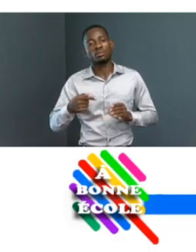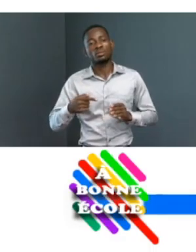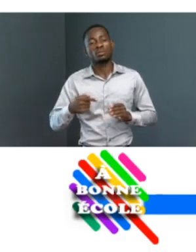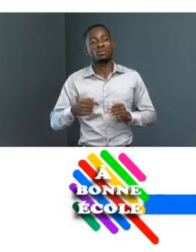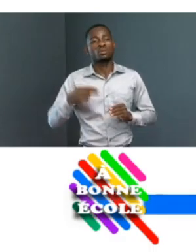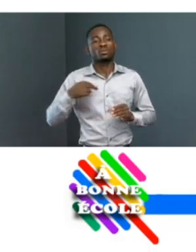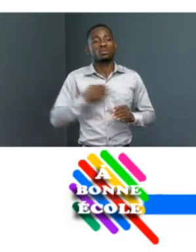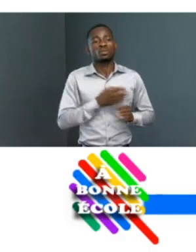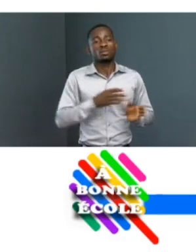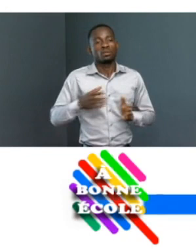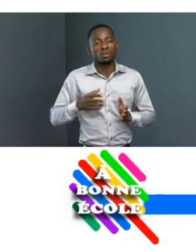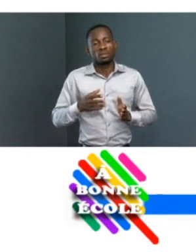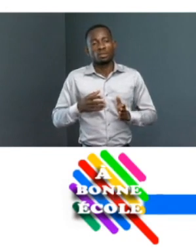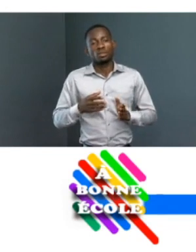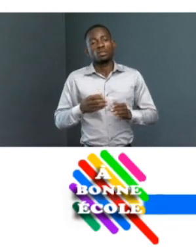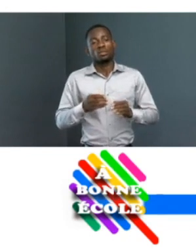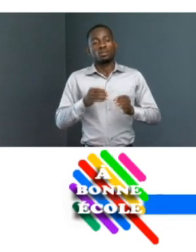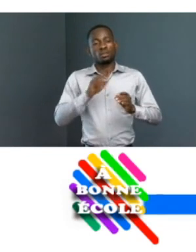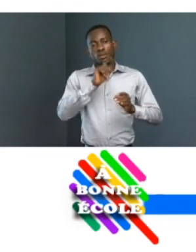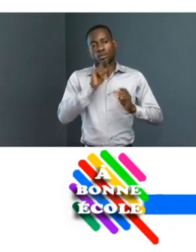Nous passons maintenant à des consignes.